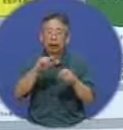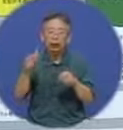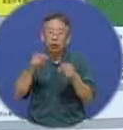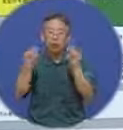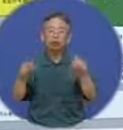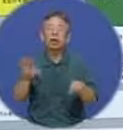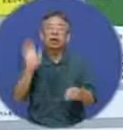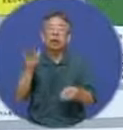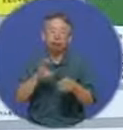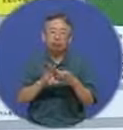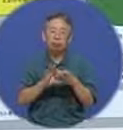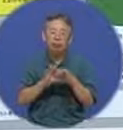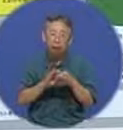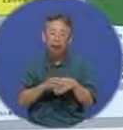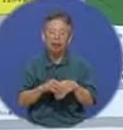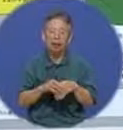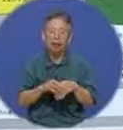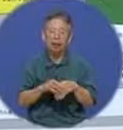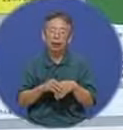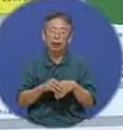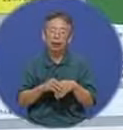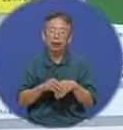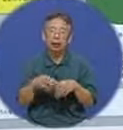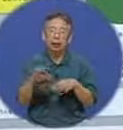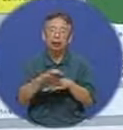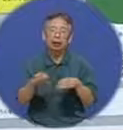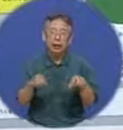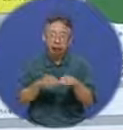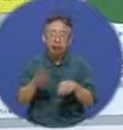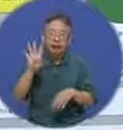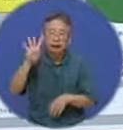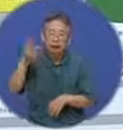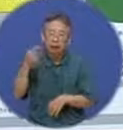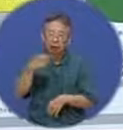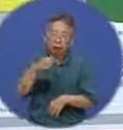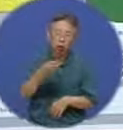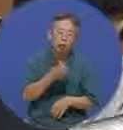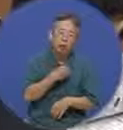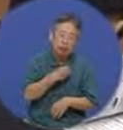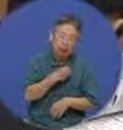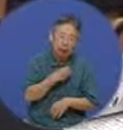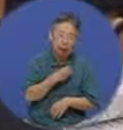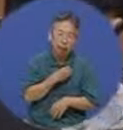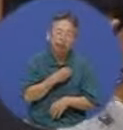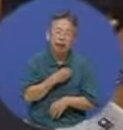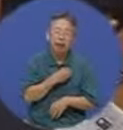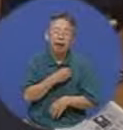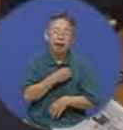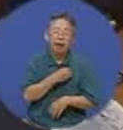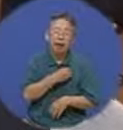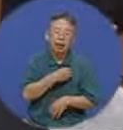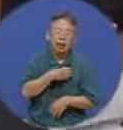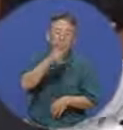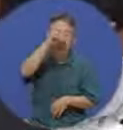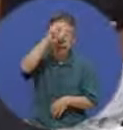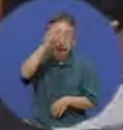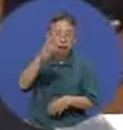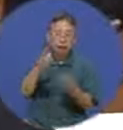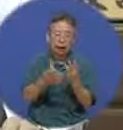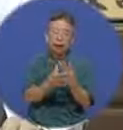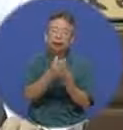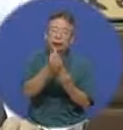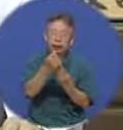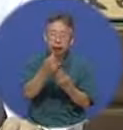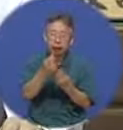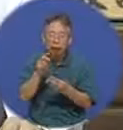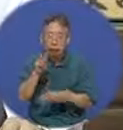、そういうところをそのむしろあの県とか教育委員会警察が 三者一体になってね、 はい、 その